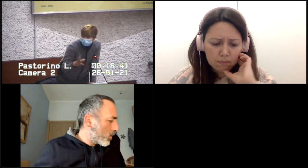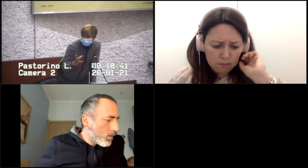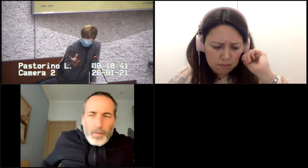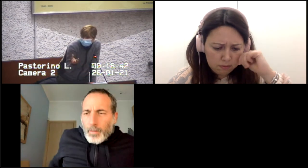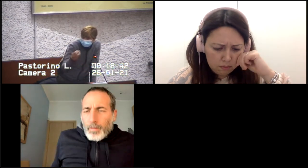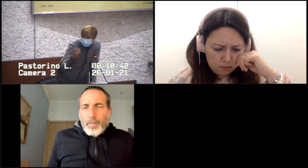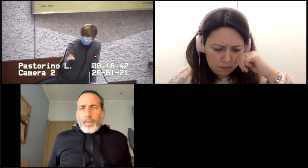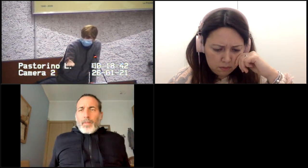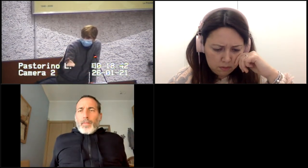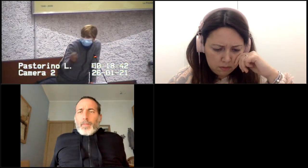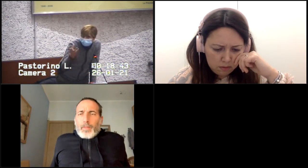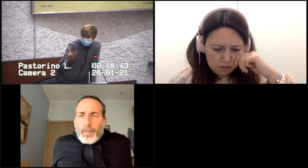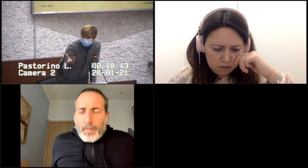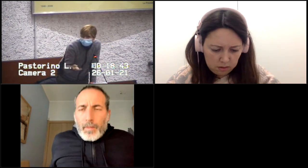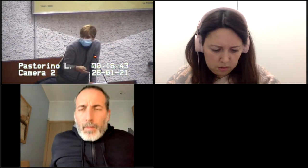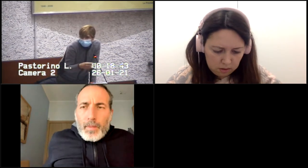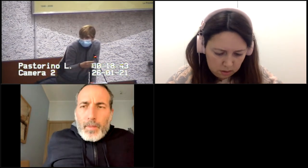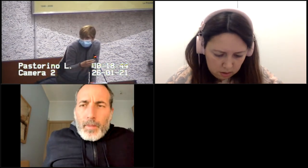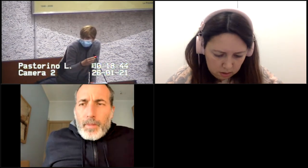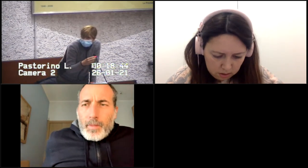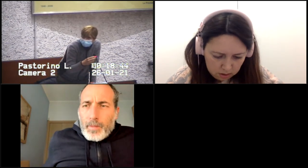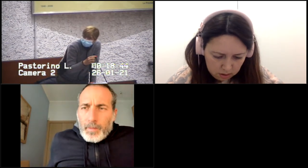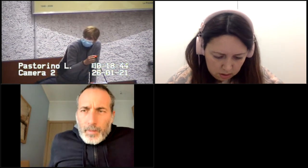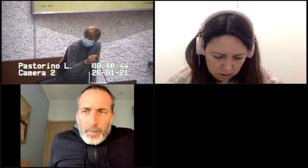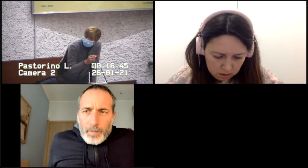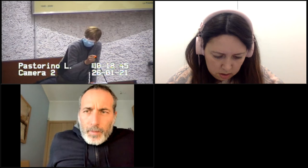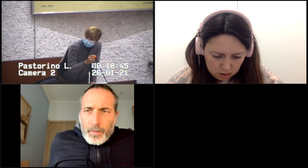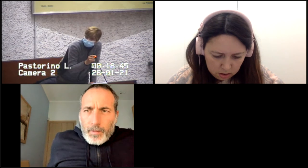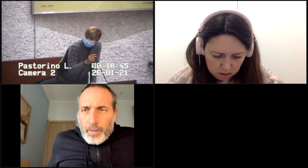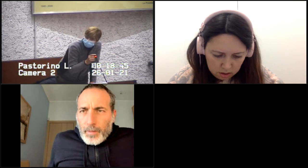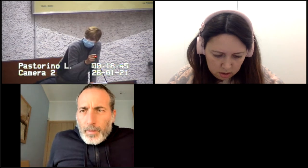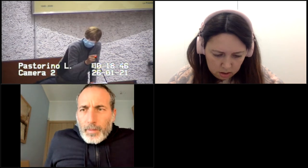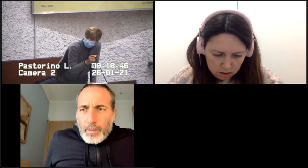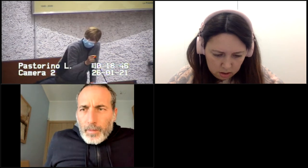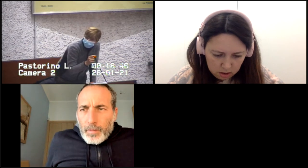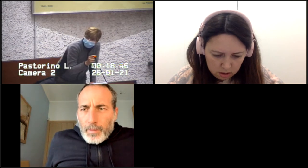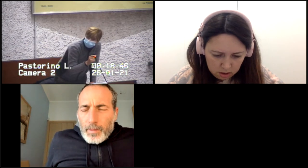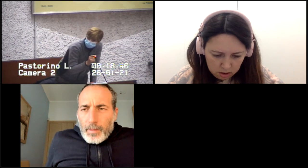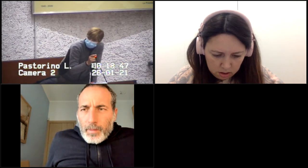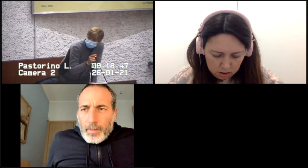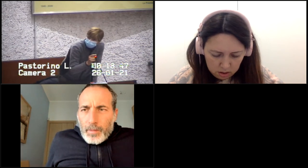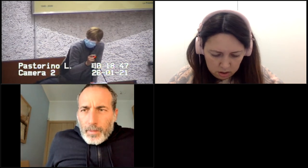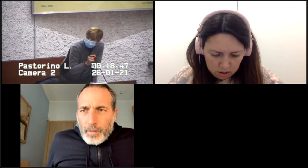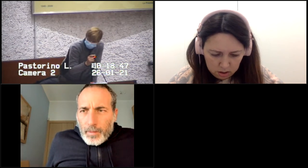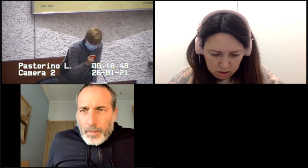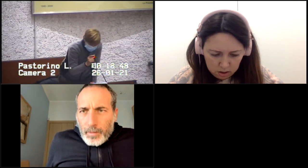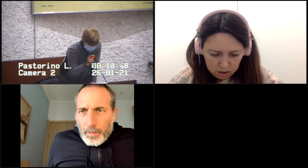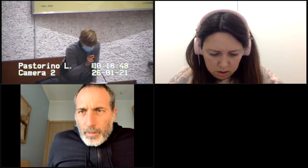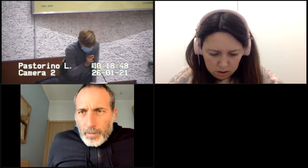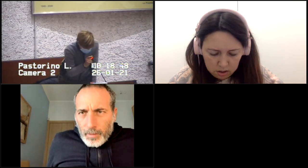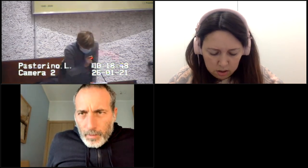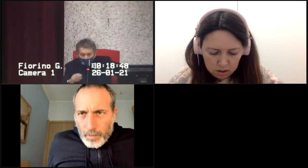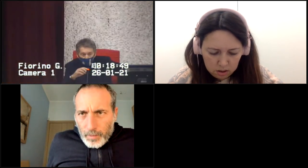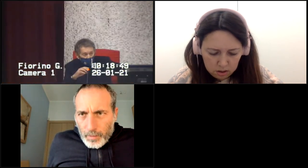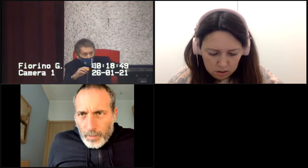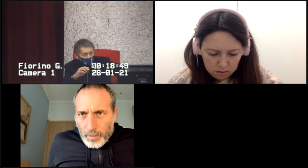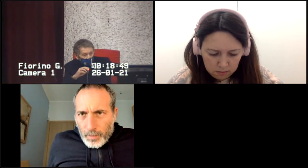cui abbiamo detto naturalmente che c'è il segretario che darà un attimino la sua versione. Grazie